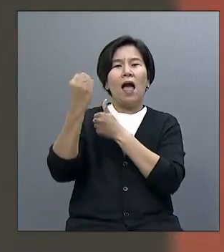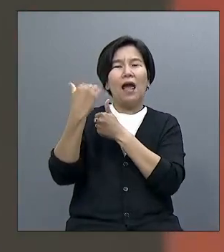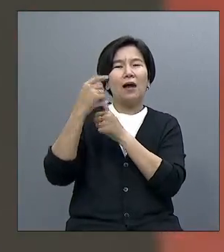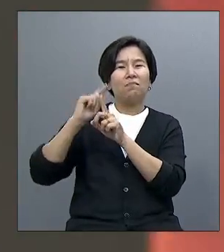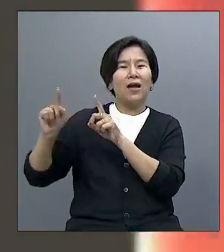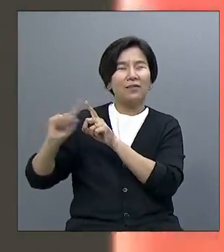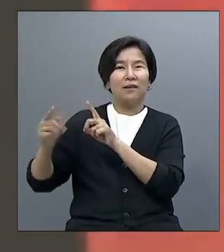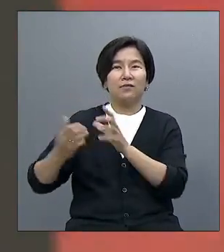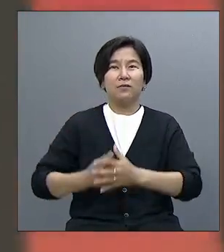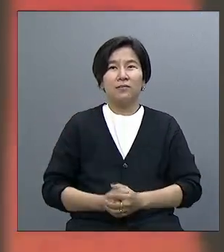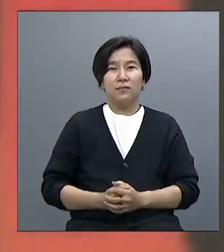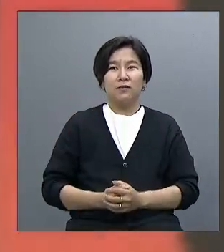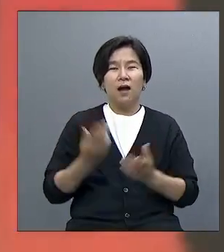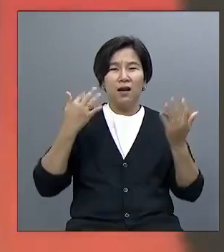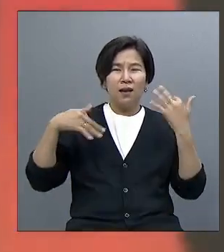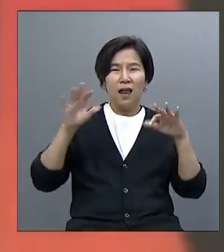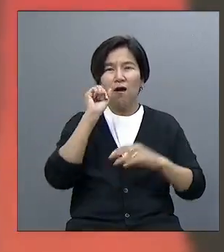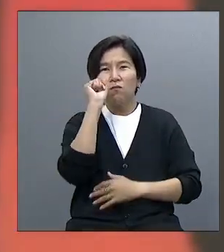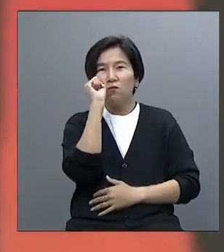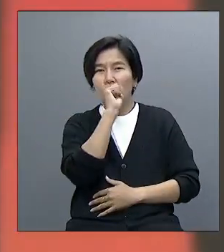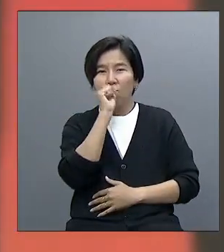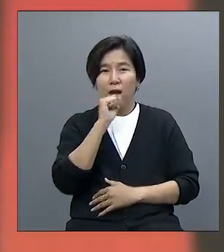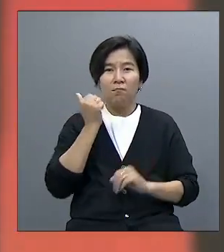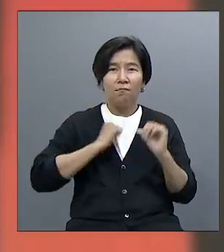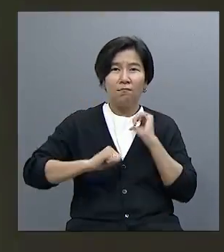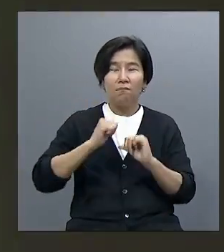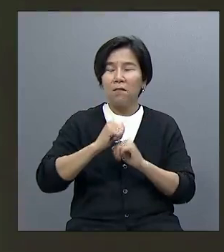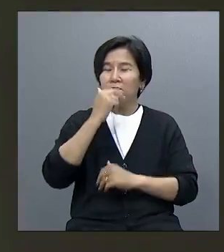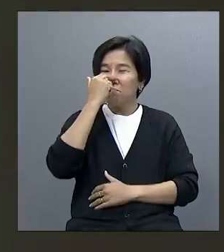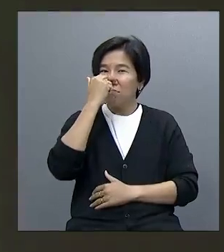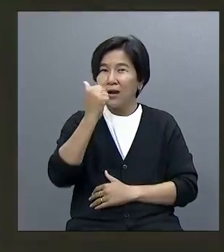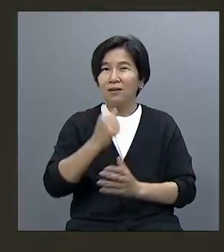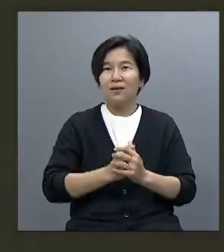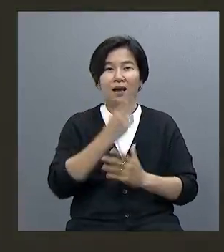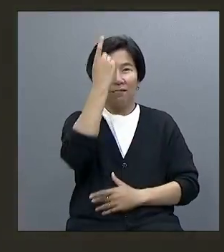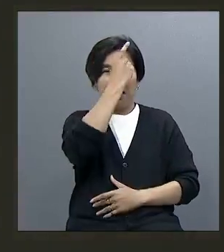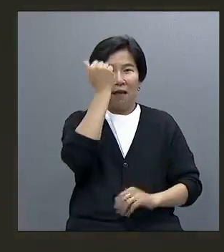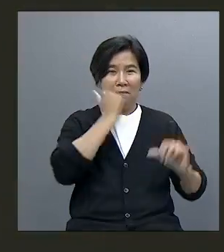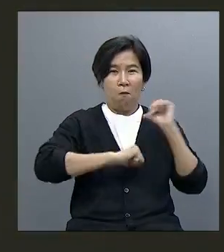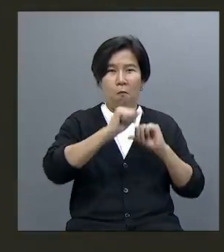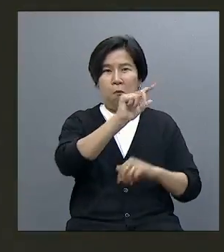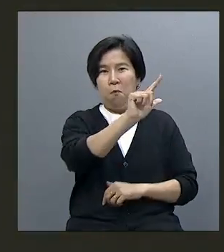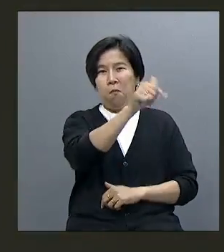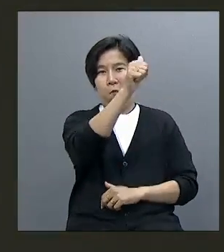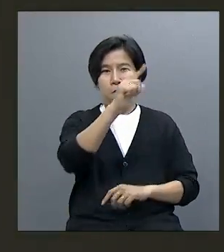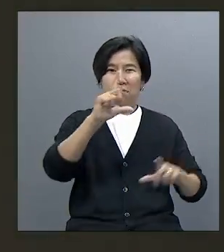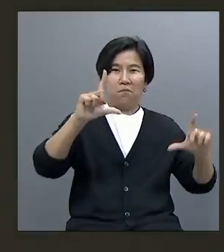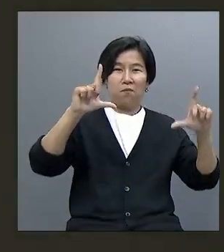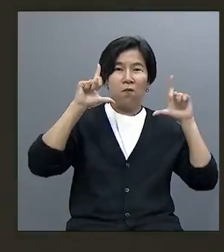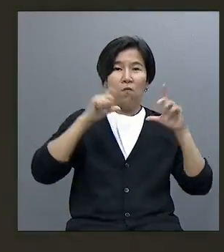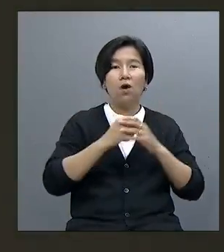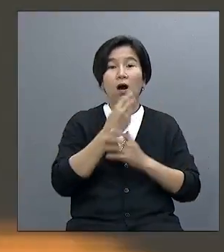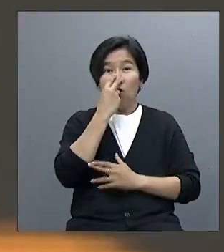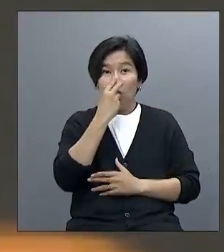ป์นาฏกรรมรำร้องรับรองฟินศิลปินลีลาสง่างามดูบุษบ